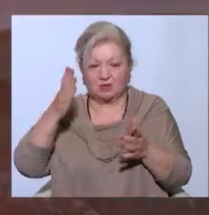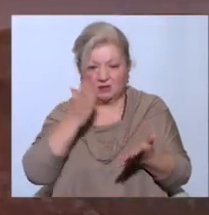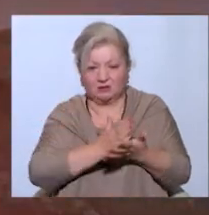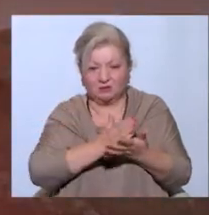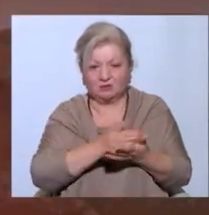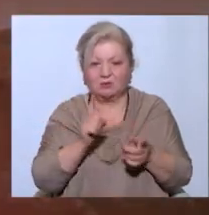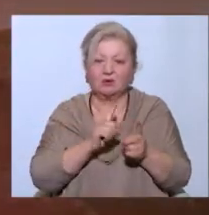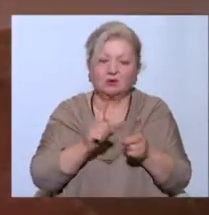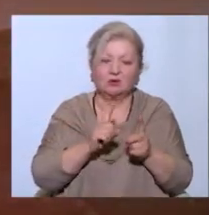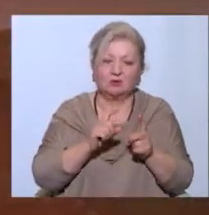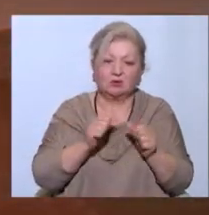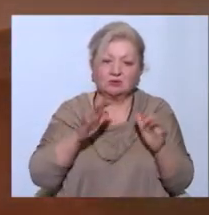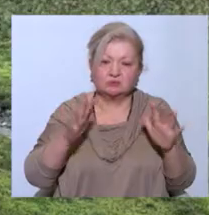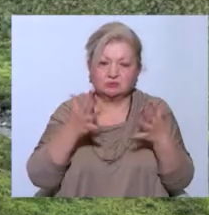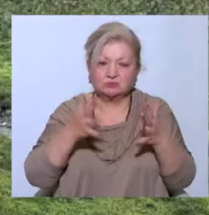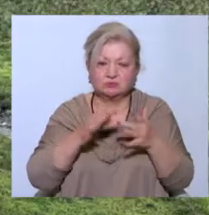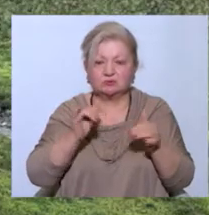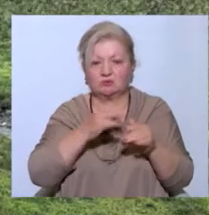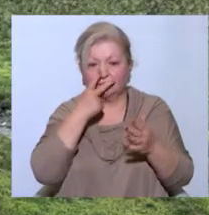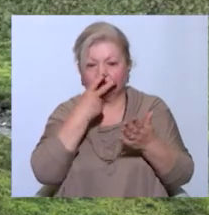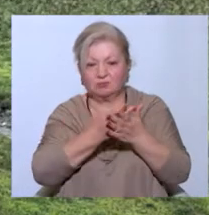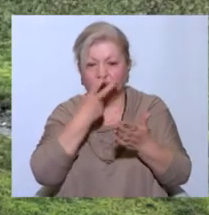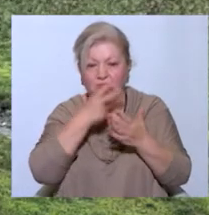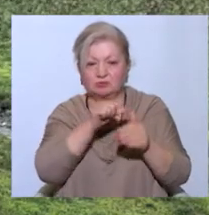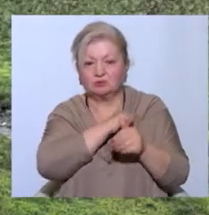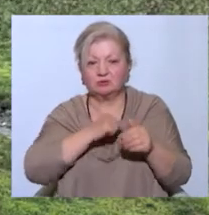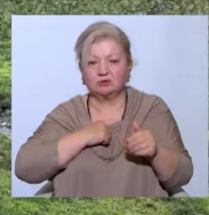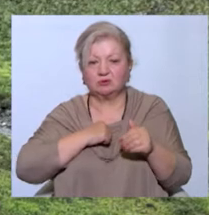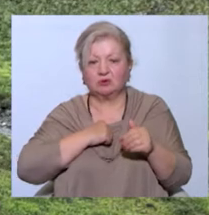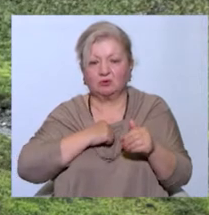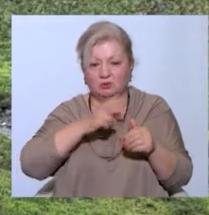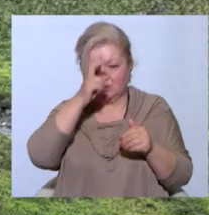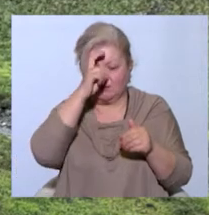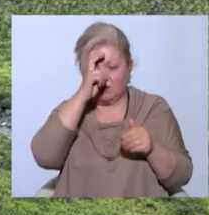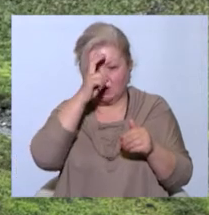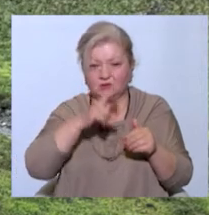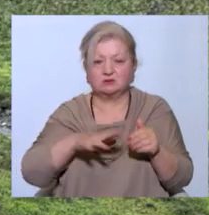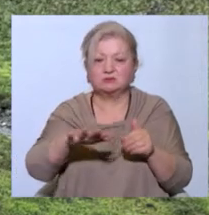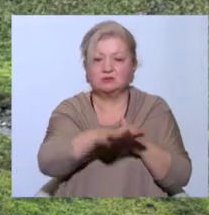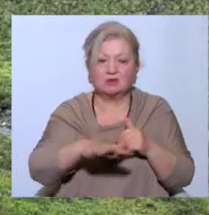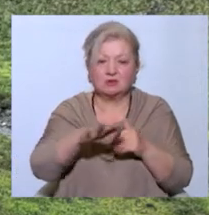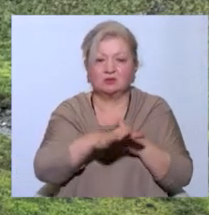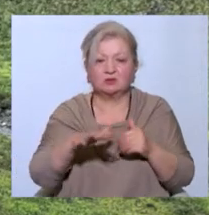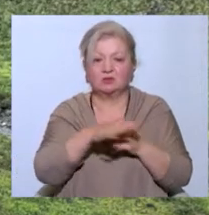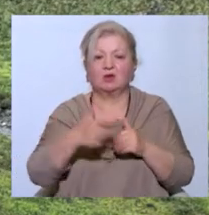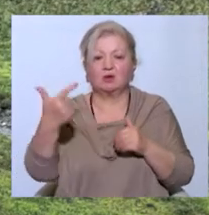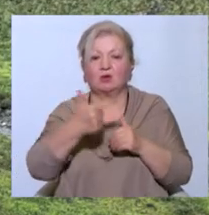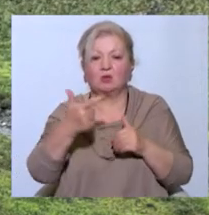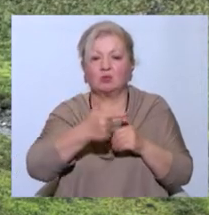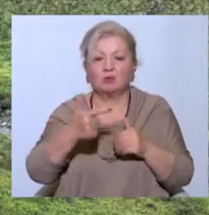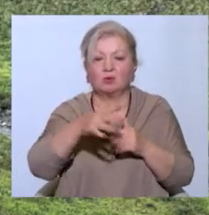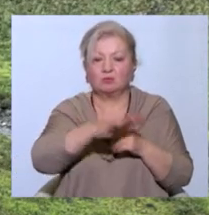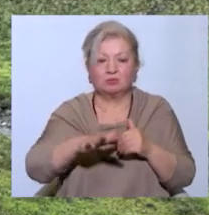რა შემთხვევაში განიხილება თვითონ ქვეყნის ტერიტორია და გეოგრაფიული მდებარეობა ქვეყნის მთავარ